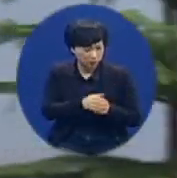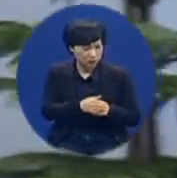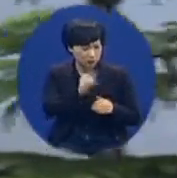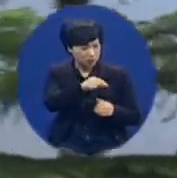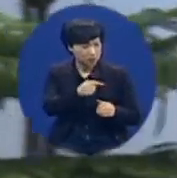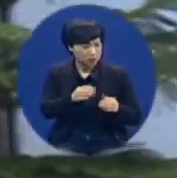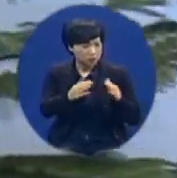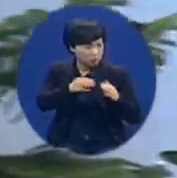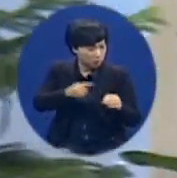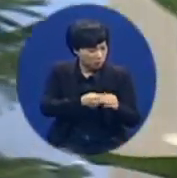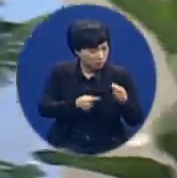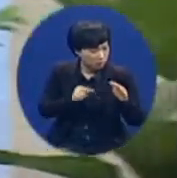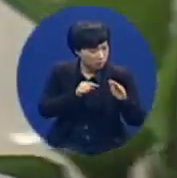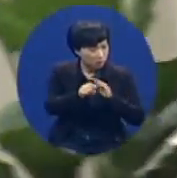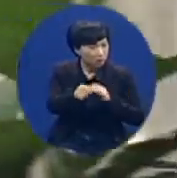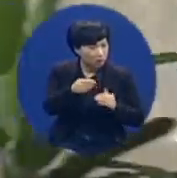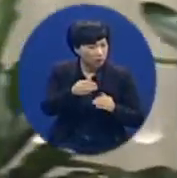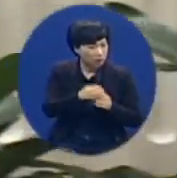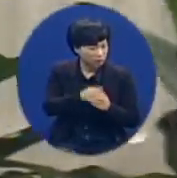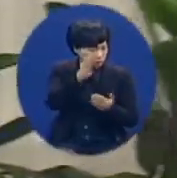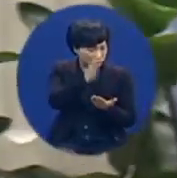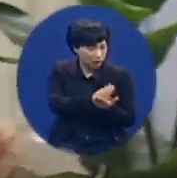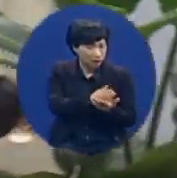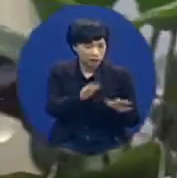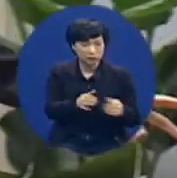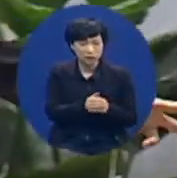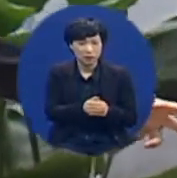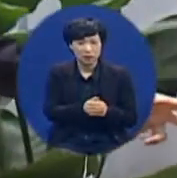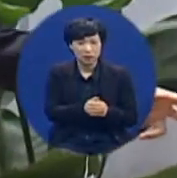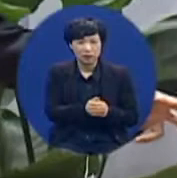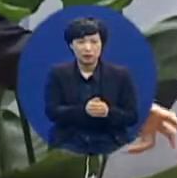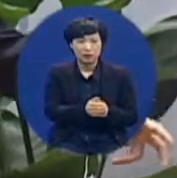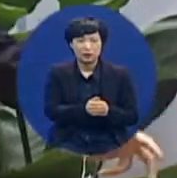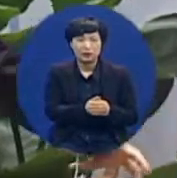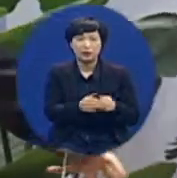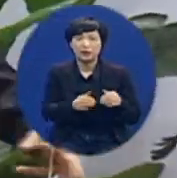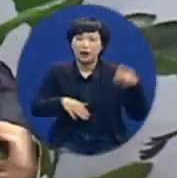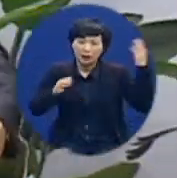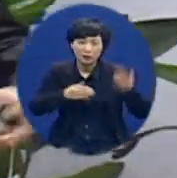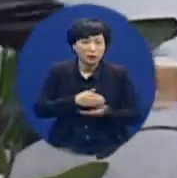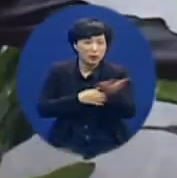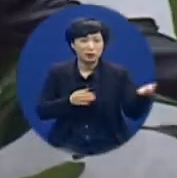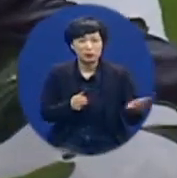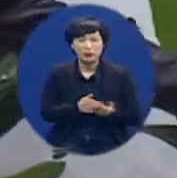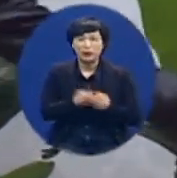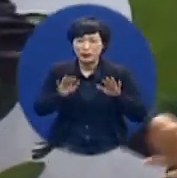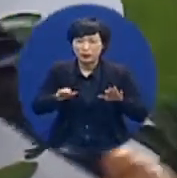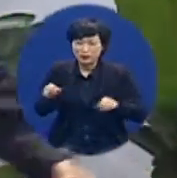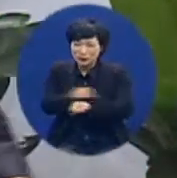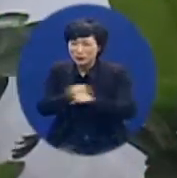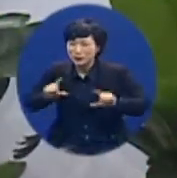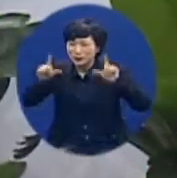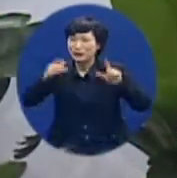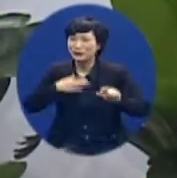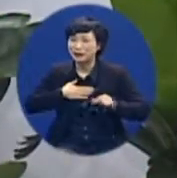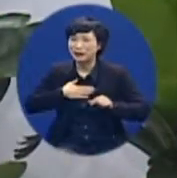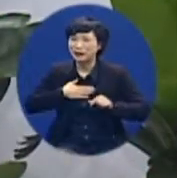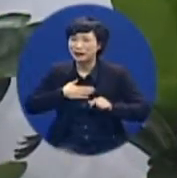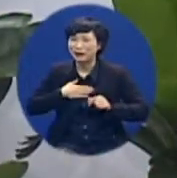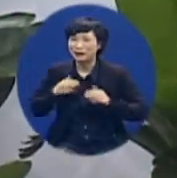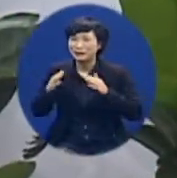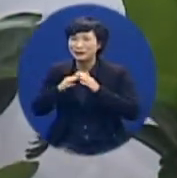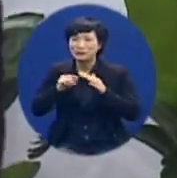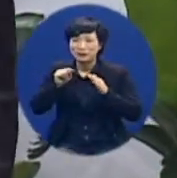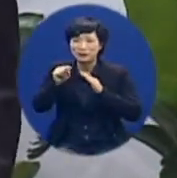붙들고 있던 우리 여학생 남학생들도이 이날만큼은 내보내 줘야 되지 않냐고 나가서는